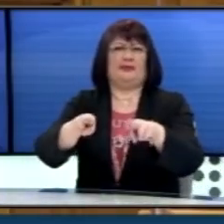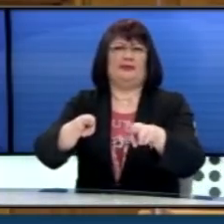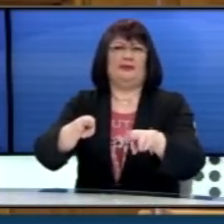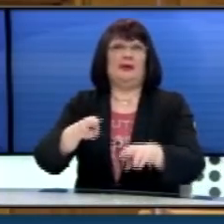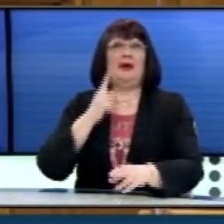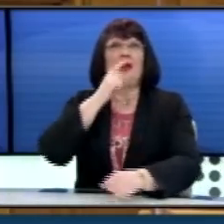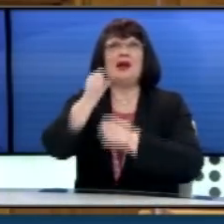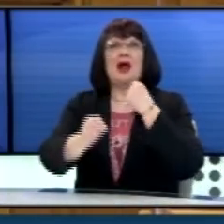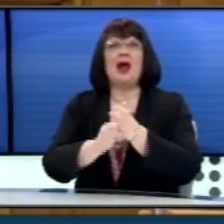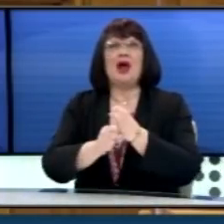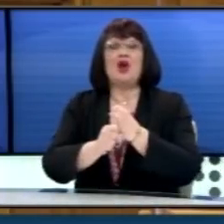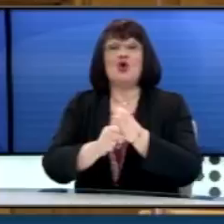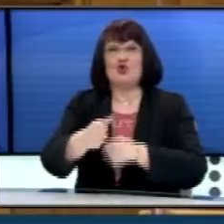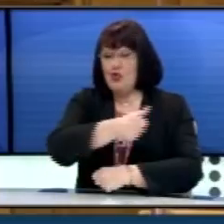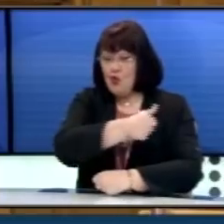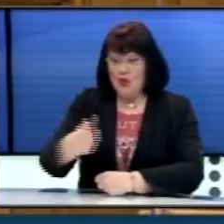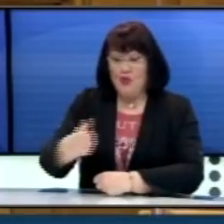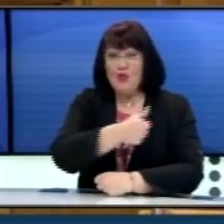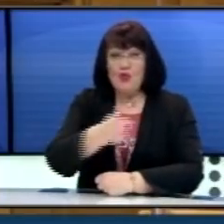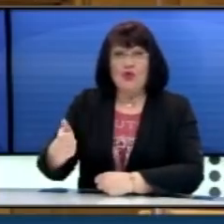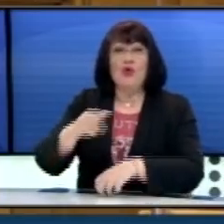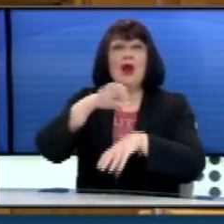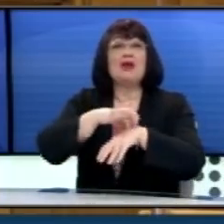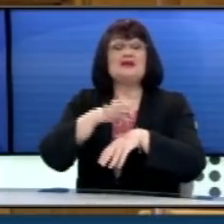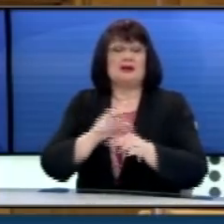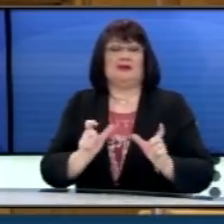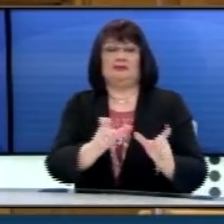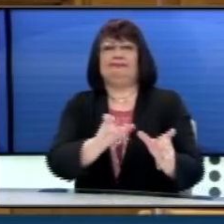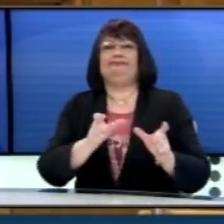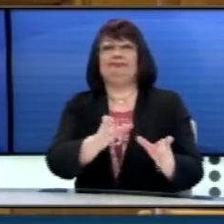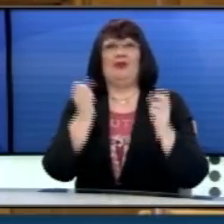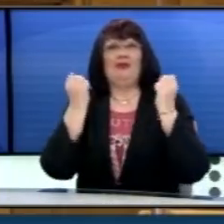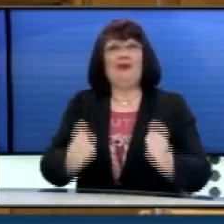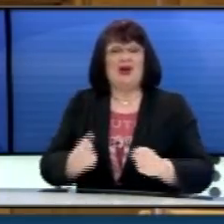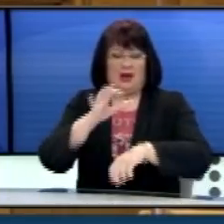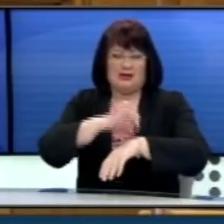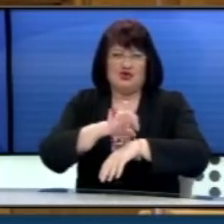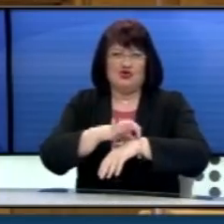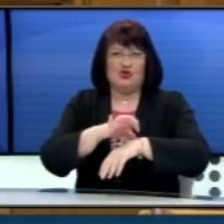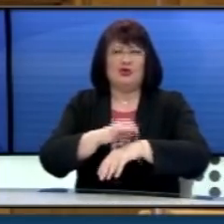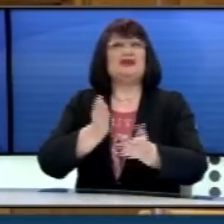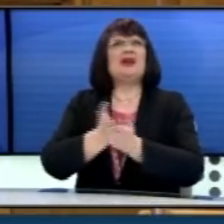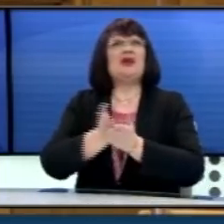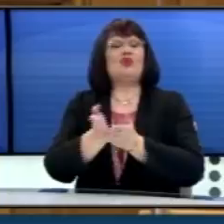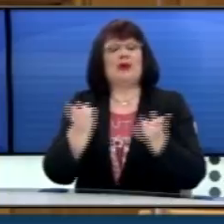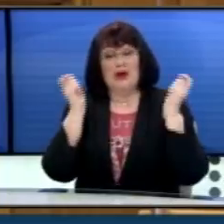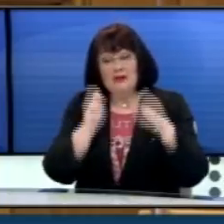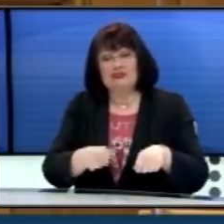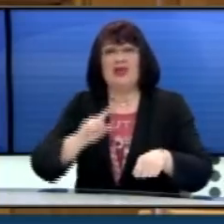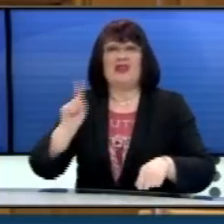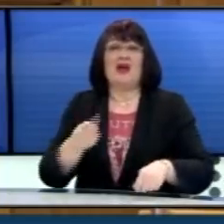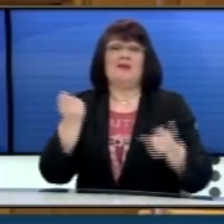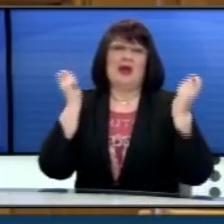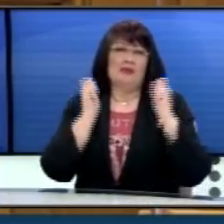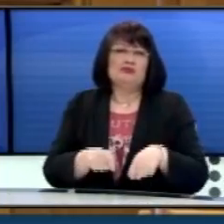ένα χρόνο αποκλεισμό άλλων ασθενών με άλλες βαριές ασθένειες από χειρουργία, από